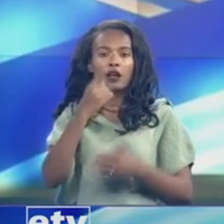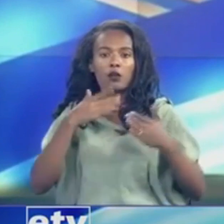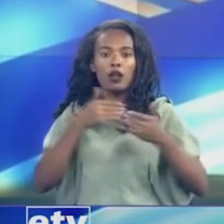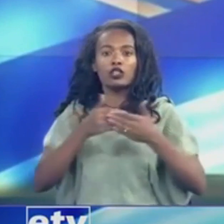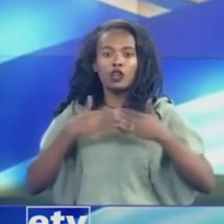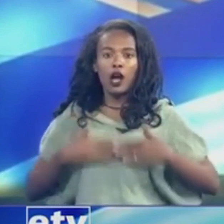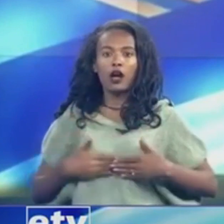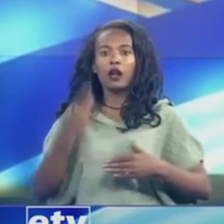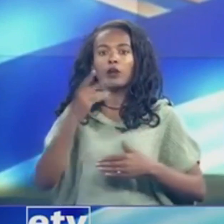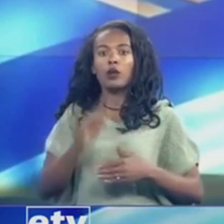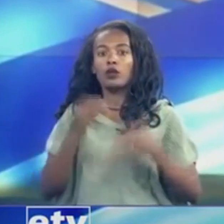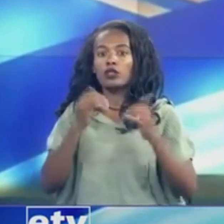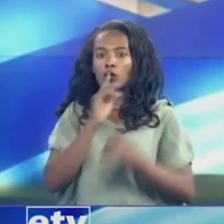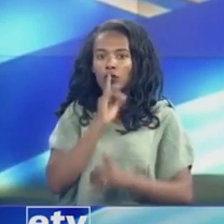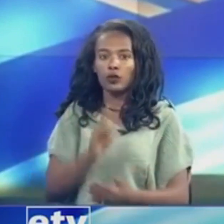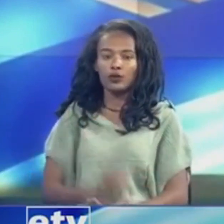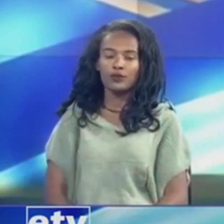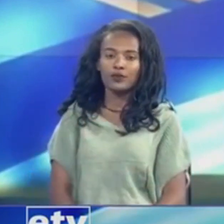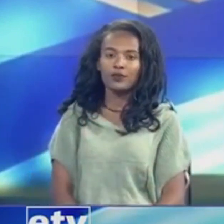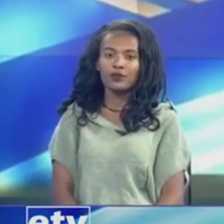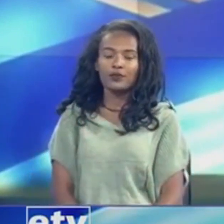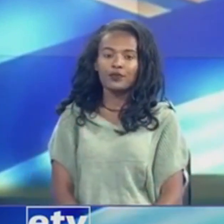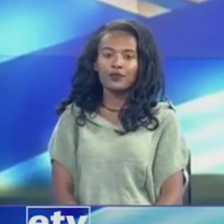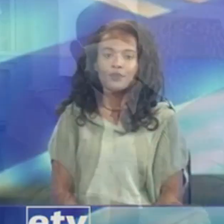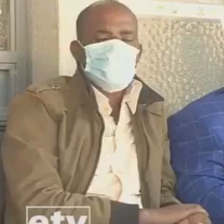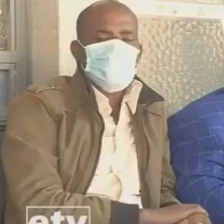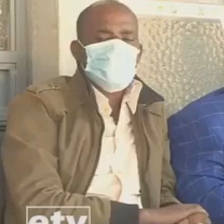አካል ሚናውን እየተጫወተ ነው።